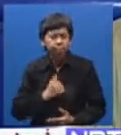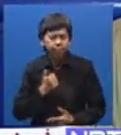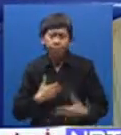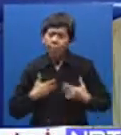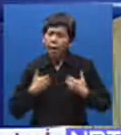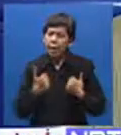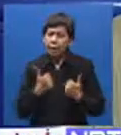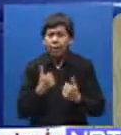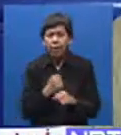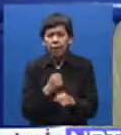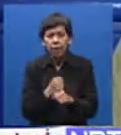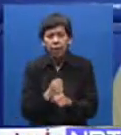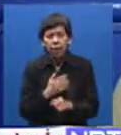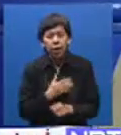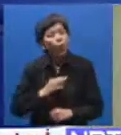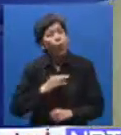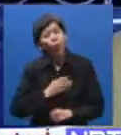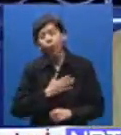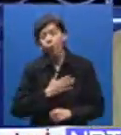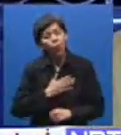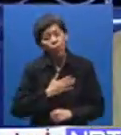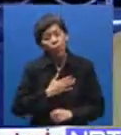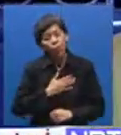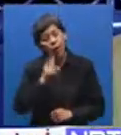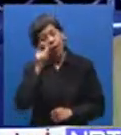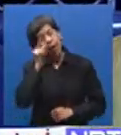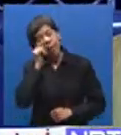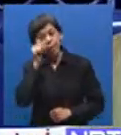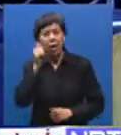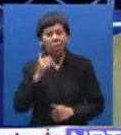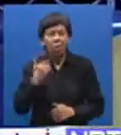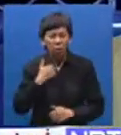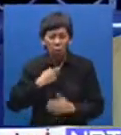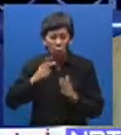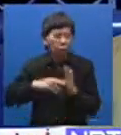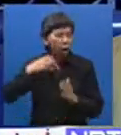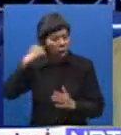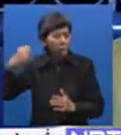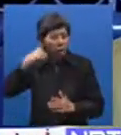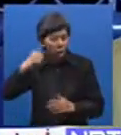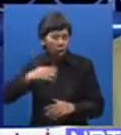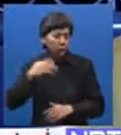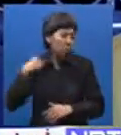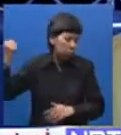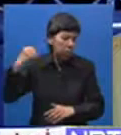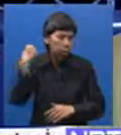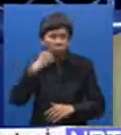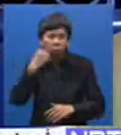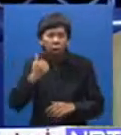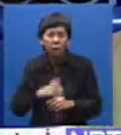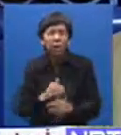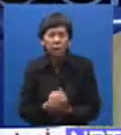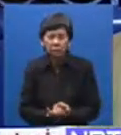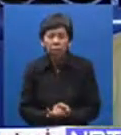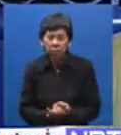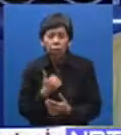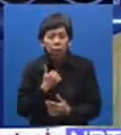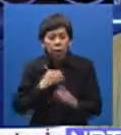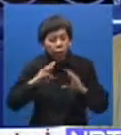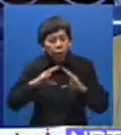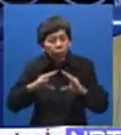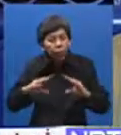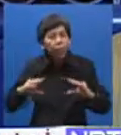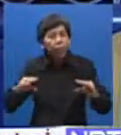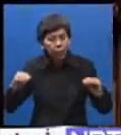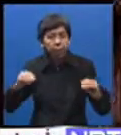ใจหรือว่านอนตาหลับหน่อย แล้วตะก่อนมันก็วิ่งล้ากันบ่อยด้วยขี่ยานเยอะเดี๋ยวนี้รู้สึกว่าจะซา